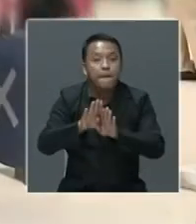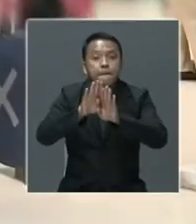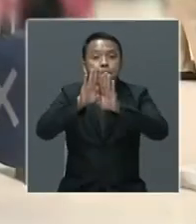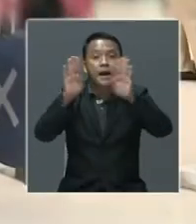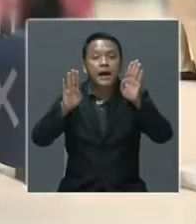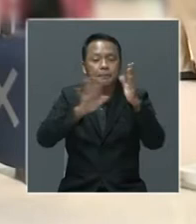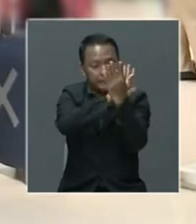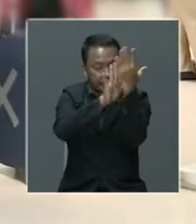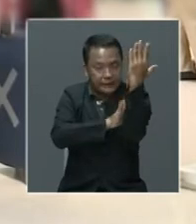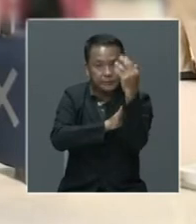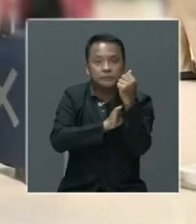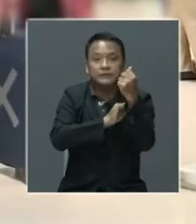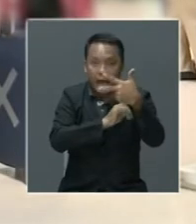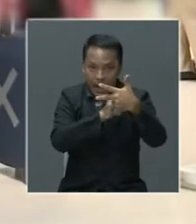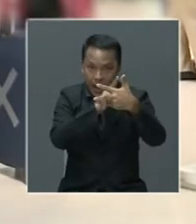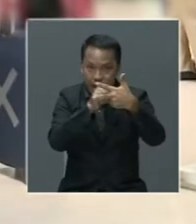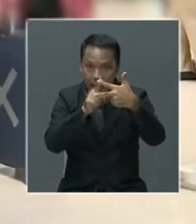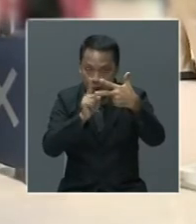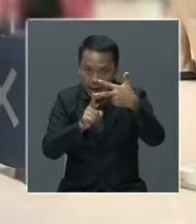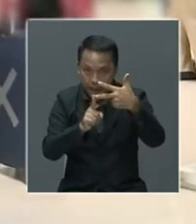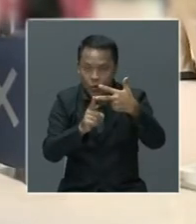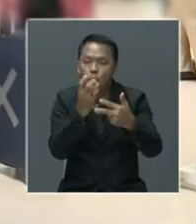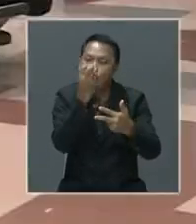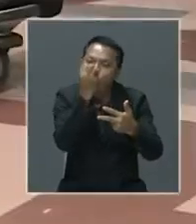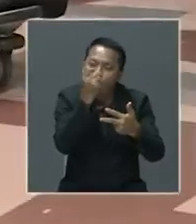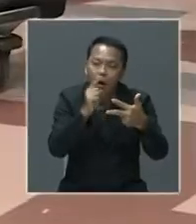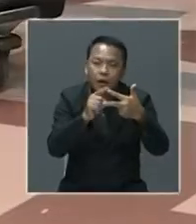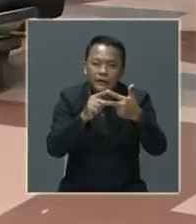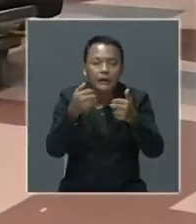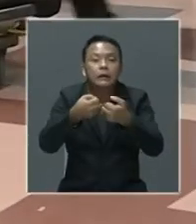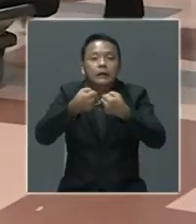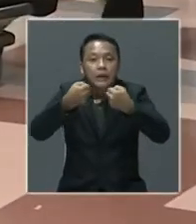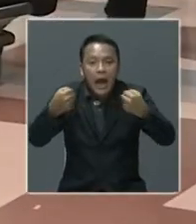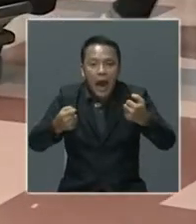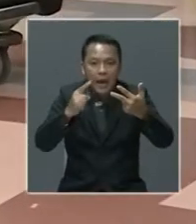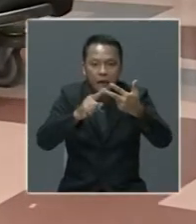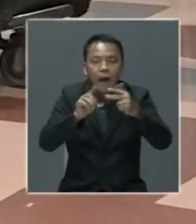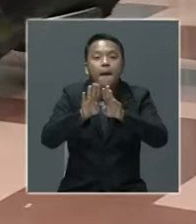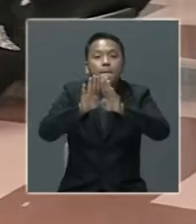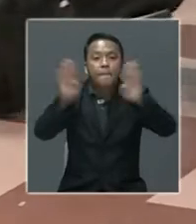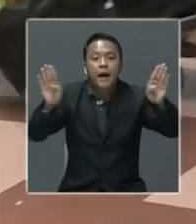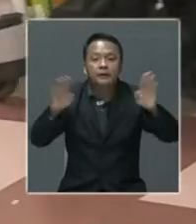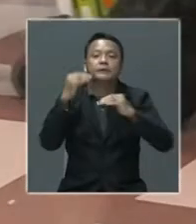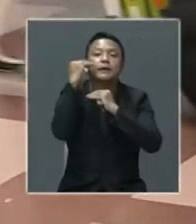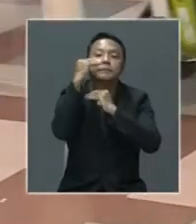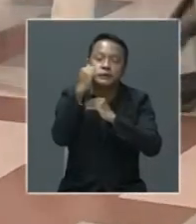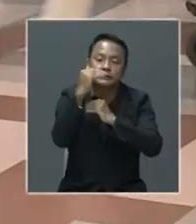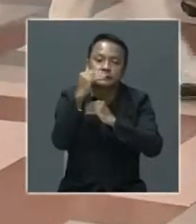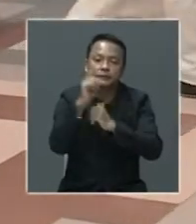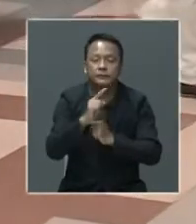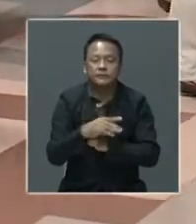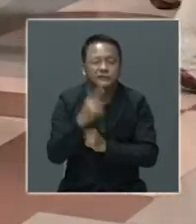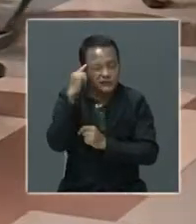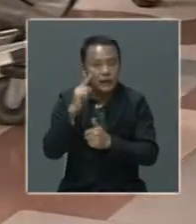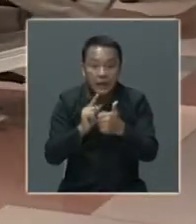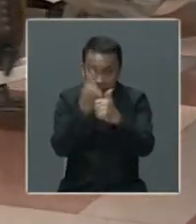ทศเนี่ยจะแบ่งออกเป็น3ระยะเริ่มตั้งแต่ระยะทดลองระยะขยายผลและระยะเปิดประเทศอย่างจำกัดนะคะซึ่งในระ